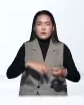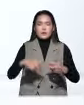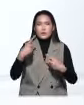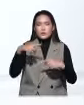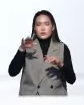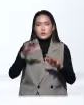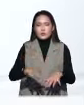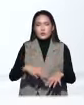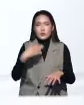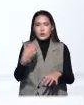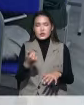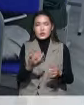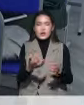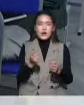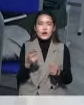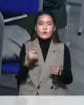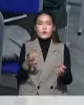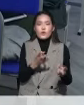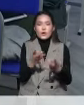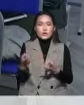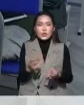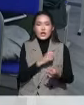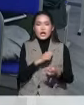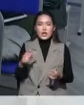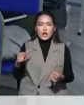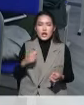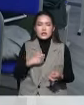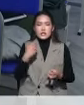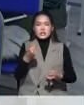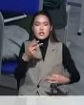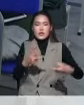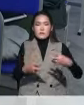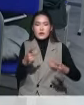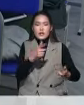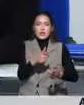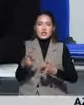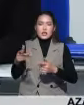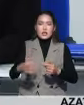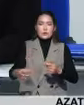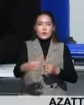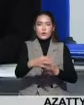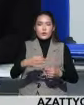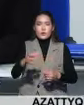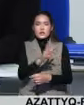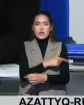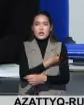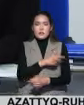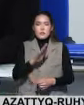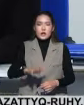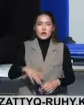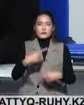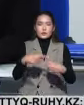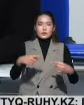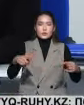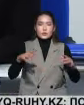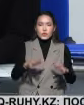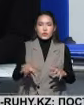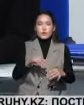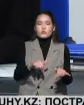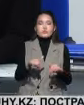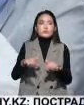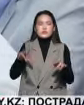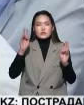были приобрести собственное жилье. Сам дом врача находится на балансе многопрофильной областной больницы. И ни о какой приватизации речи быть не может.